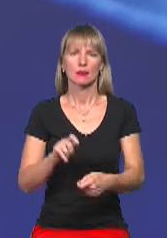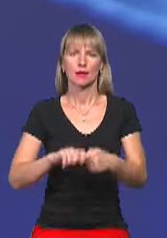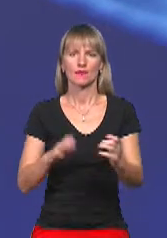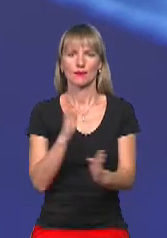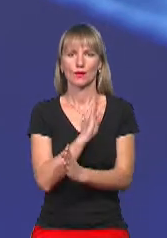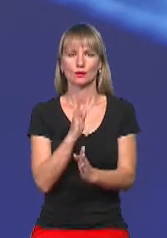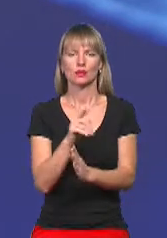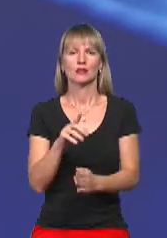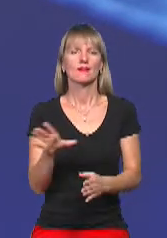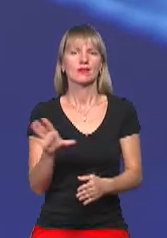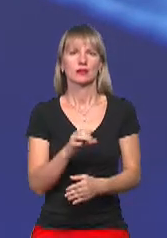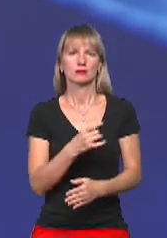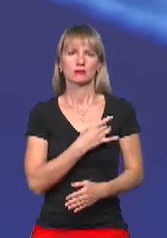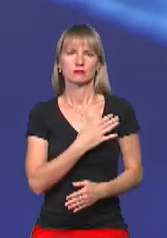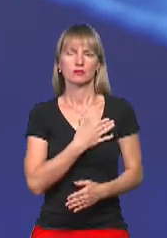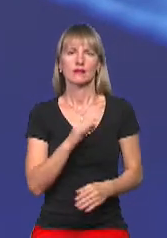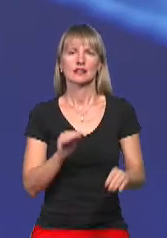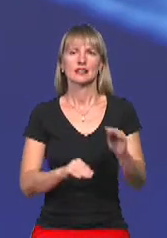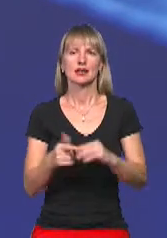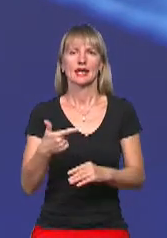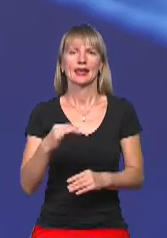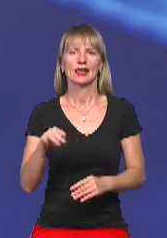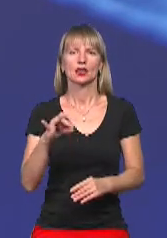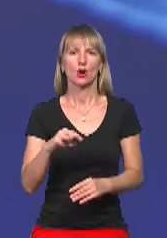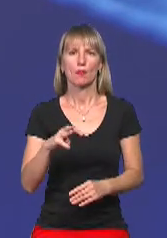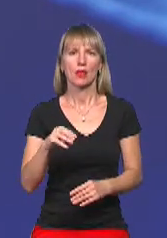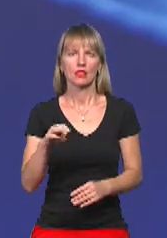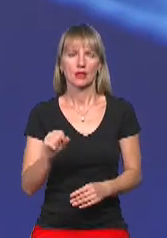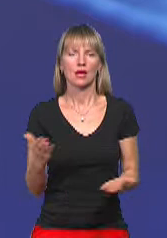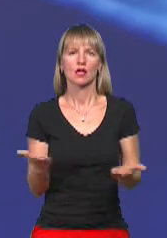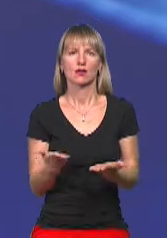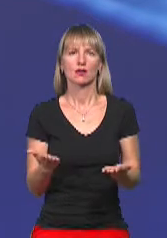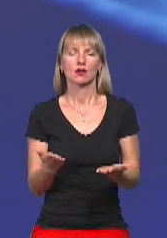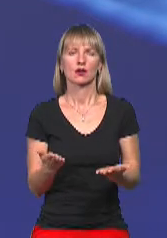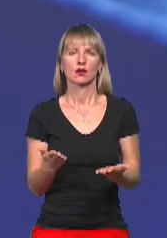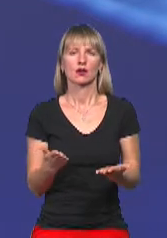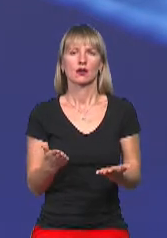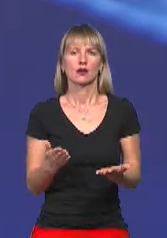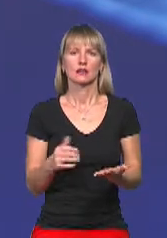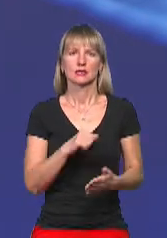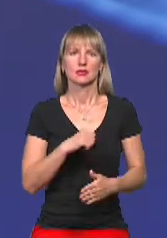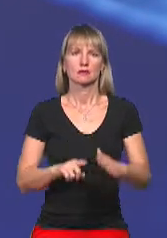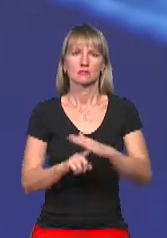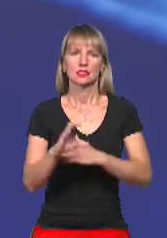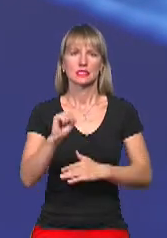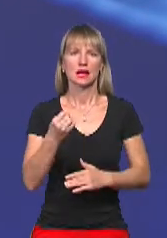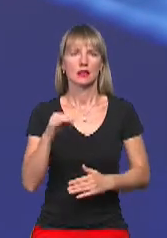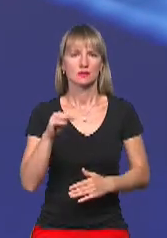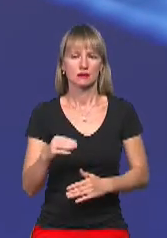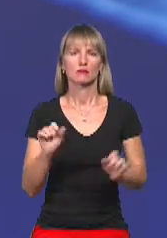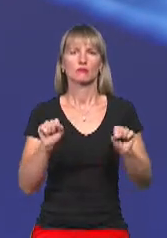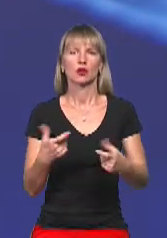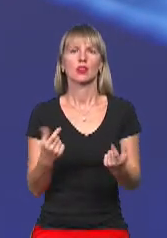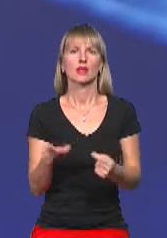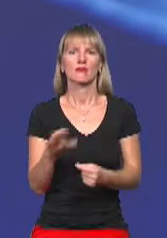вони всі принадлежать в систему гідромета, який сам запустил сайт, где можно все